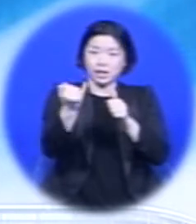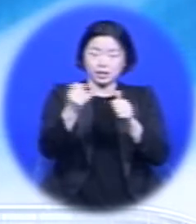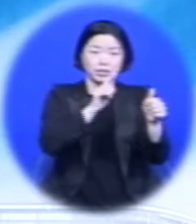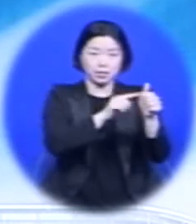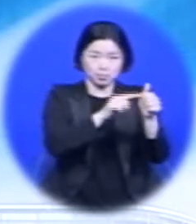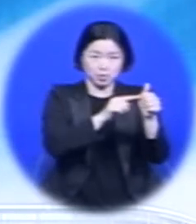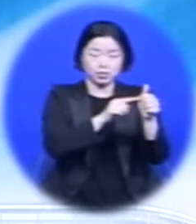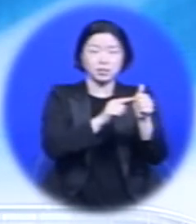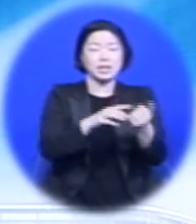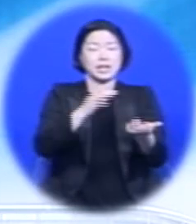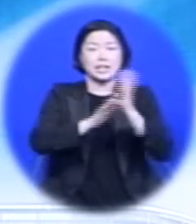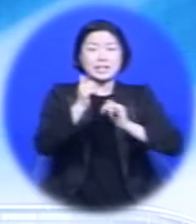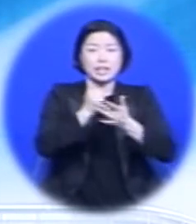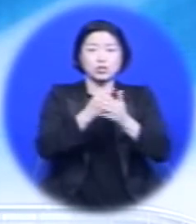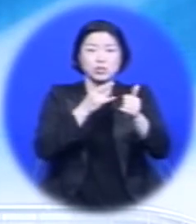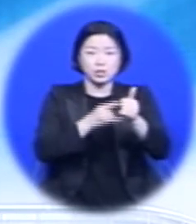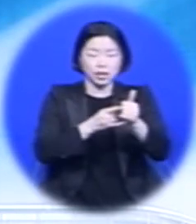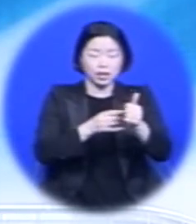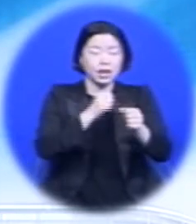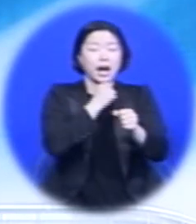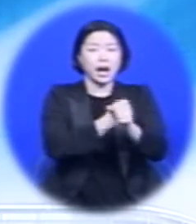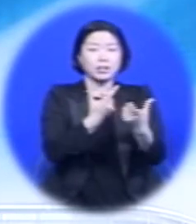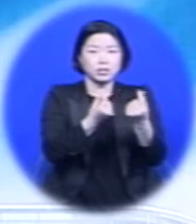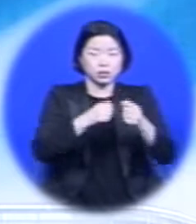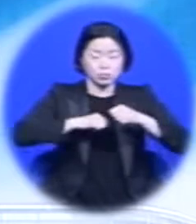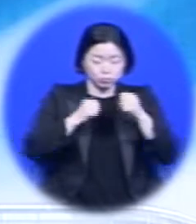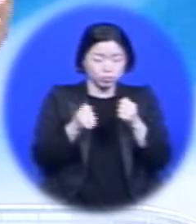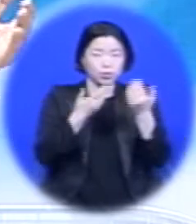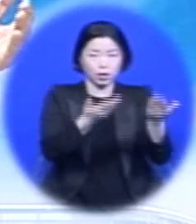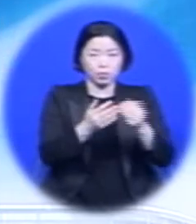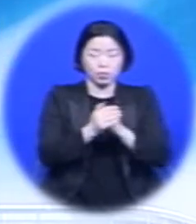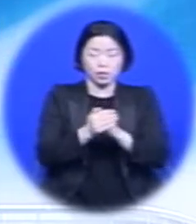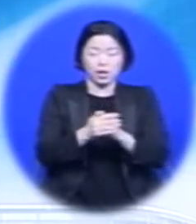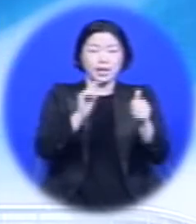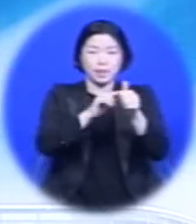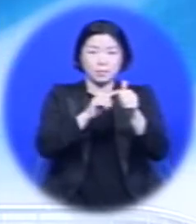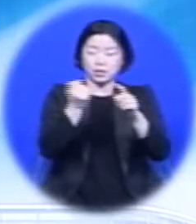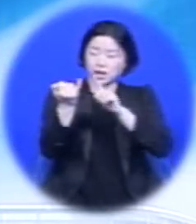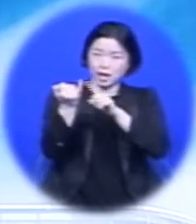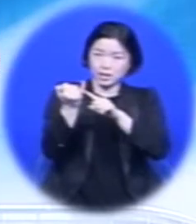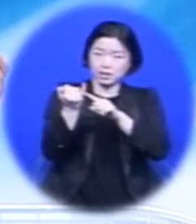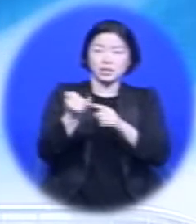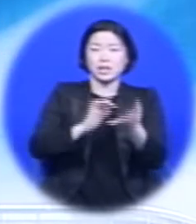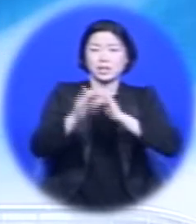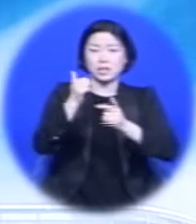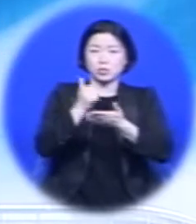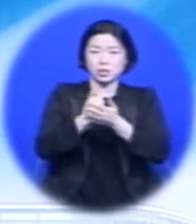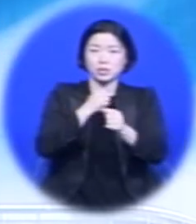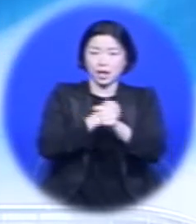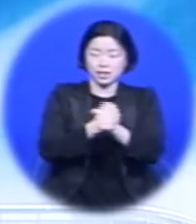남편을 예수님께 하듯이 순종하고, 남편은 아내를 예수님께서 하신 것처럼